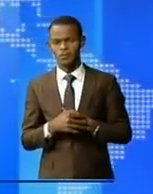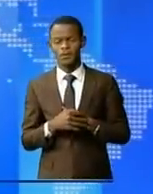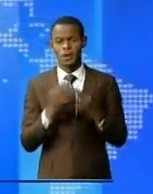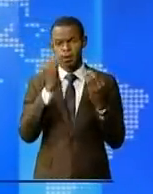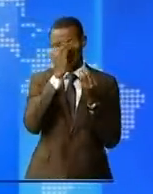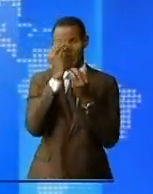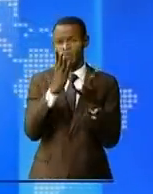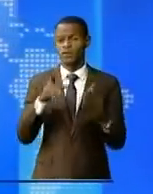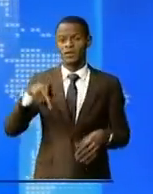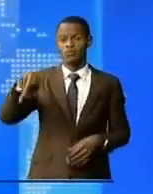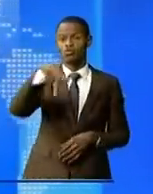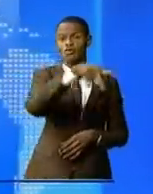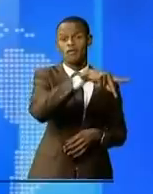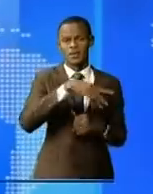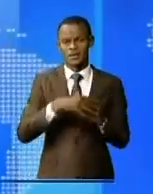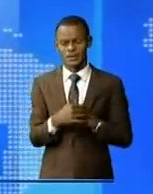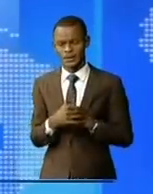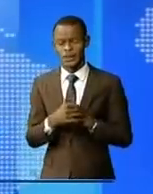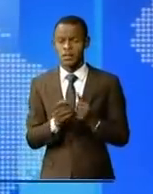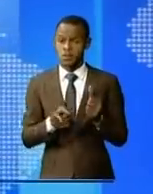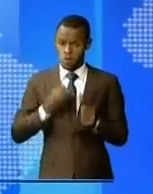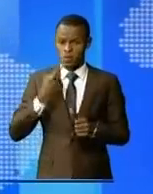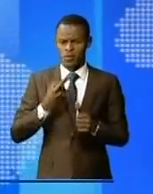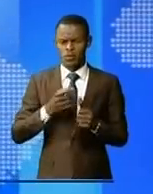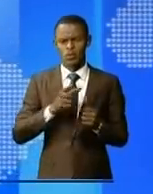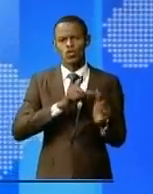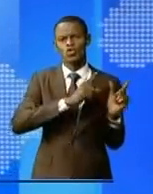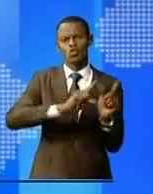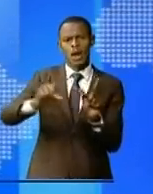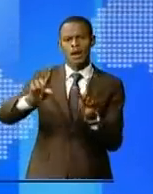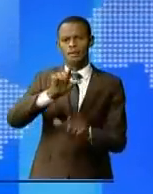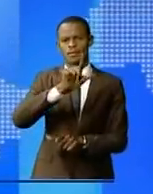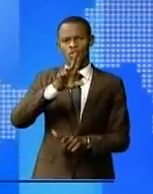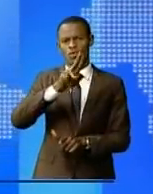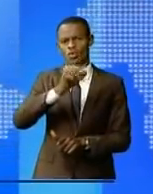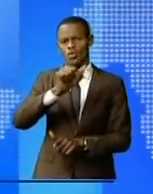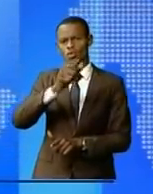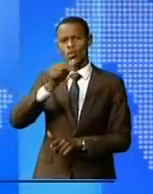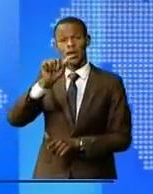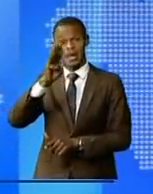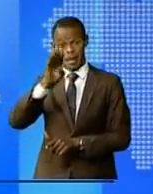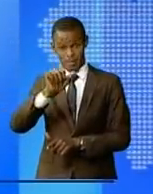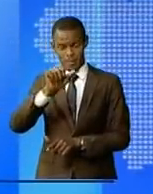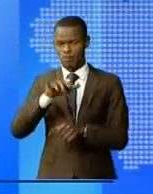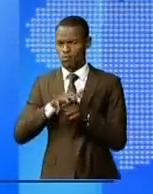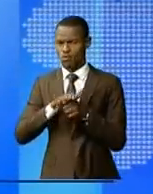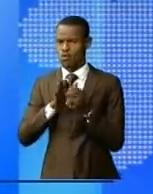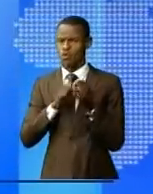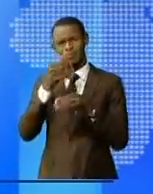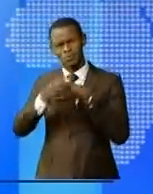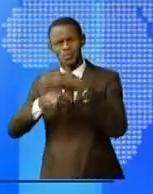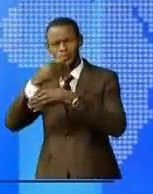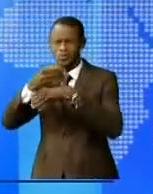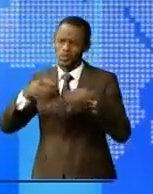nos provinces. Première étape, le Lualaba. Le milieu rural manque des infrastructures scolaires viables. À Moussoka, par